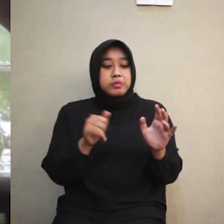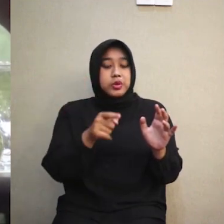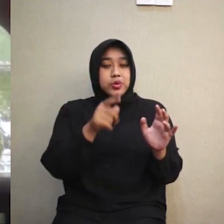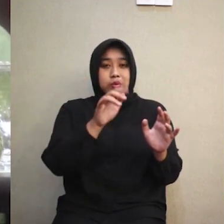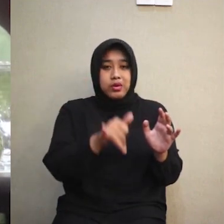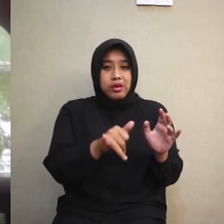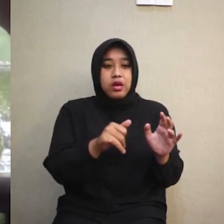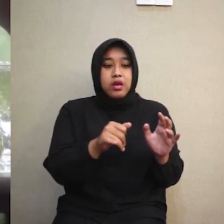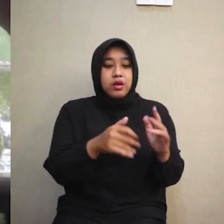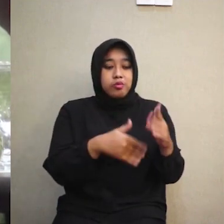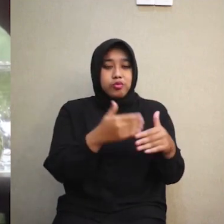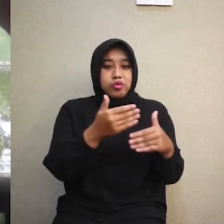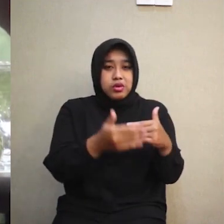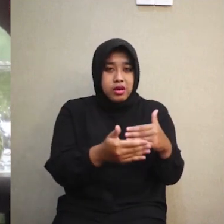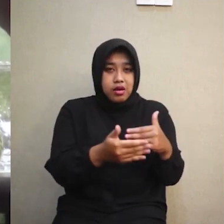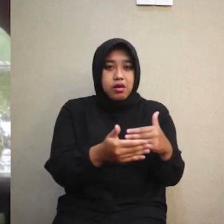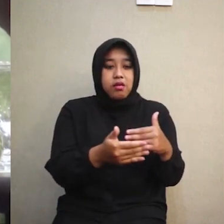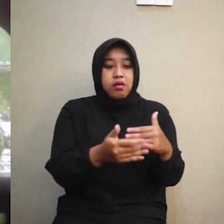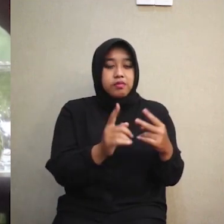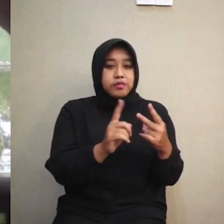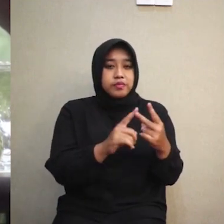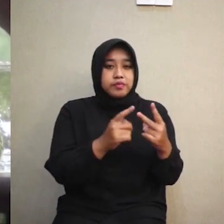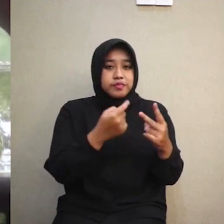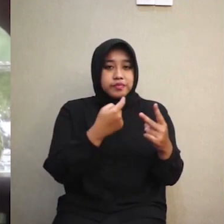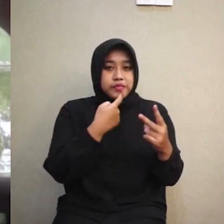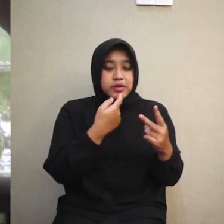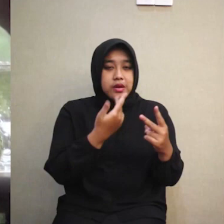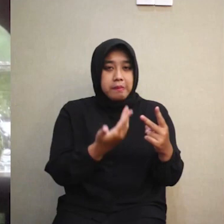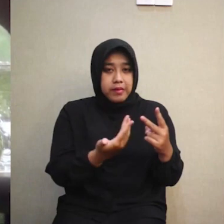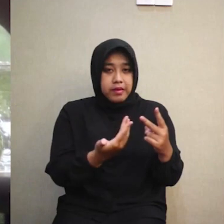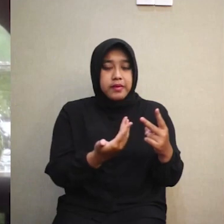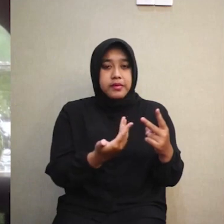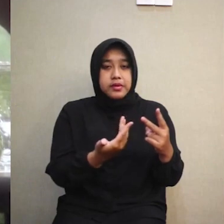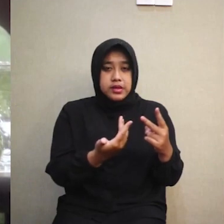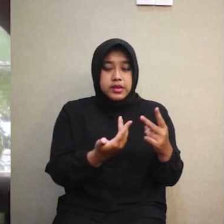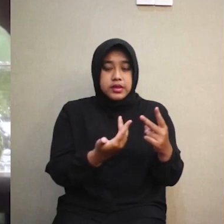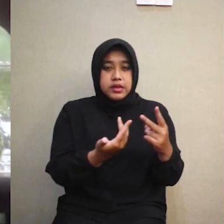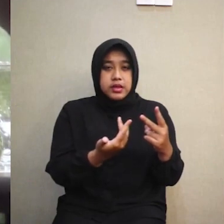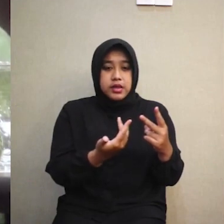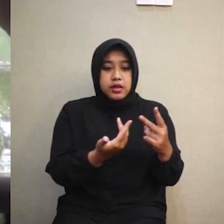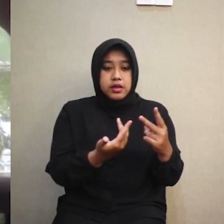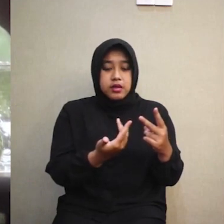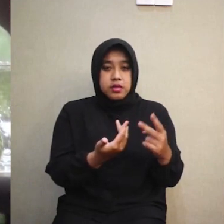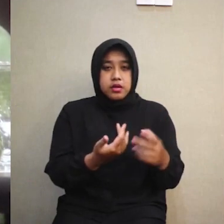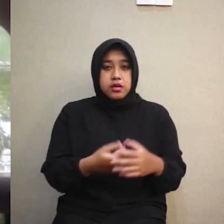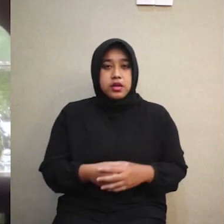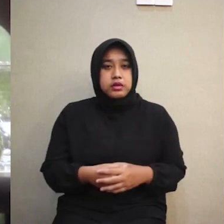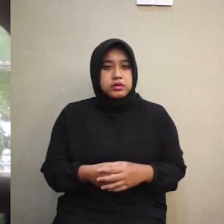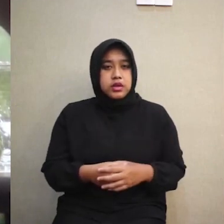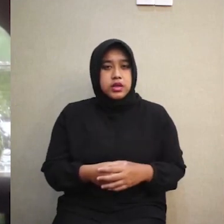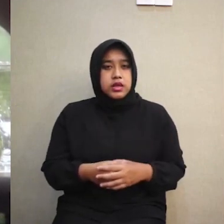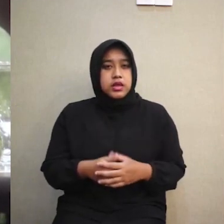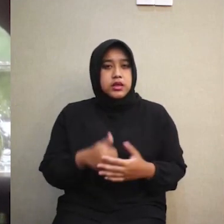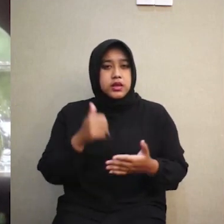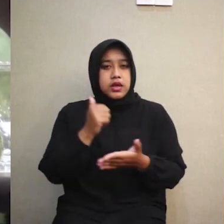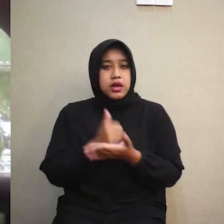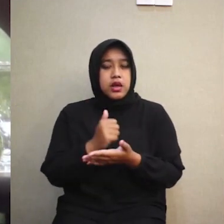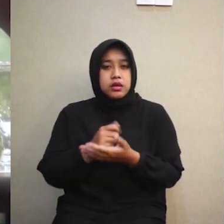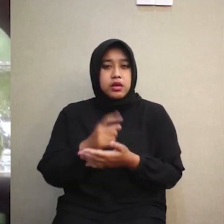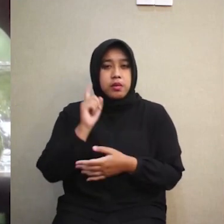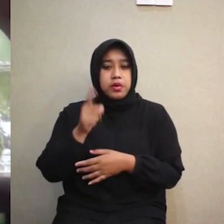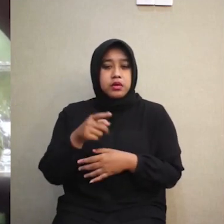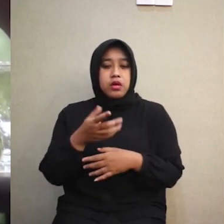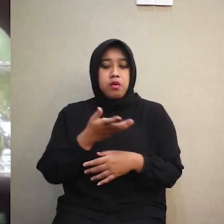kemudian Yang kedua bahwa tampaknya pemerintah itu